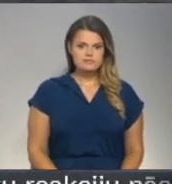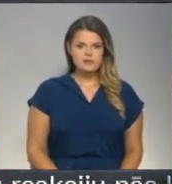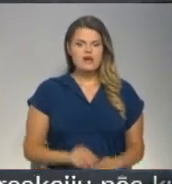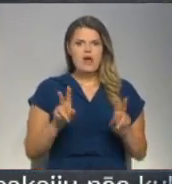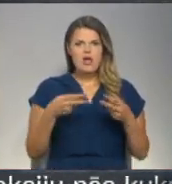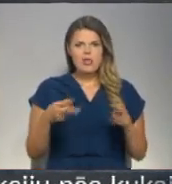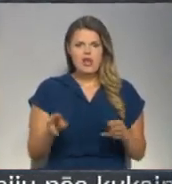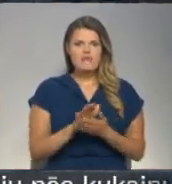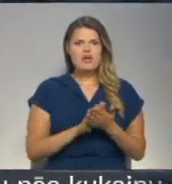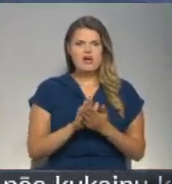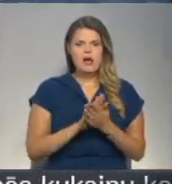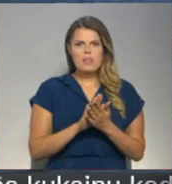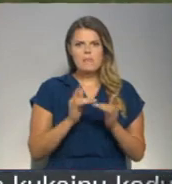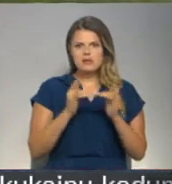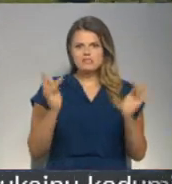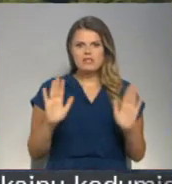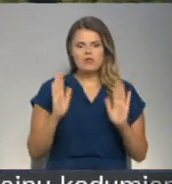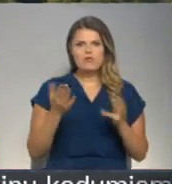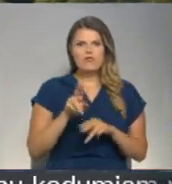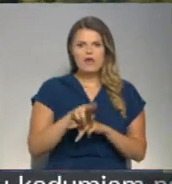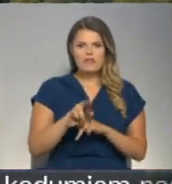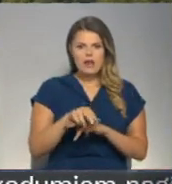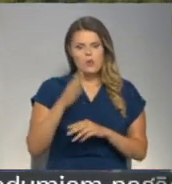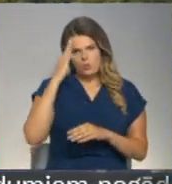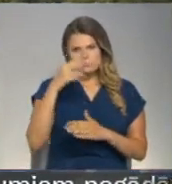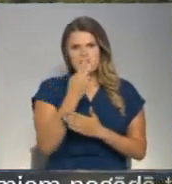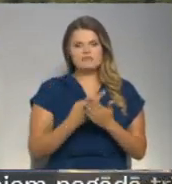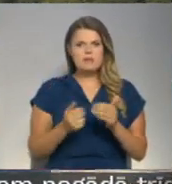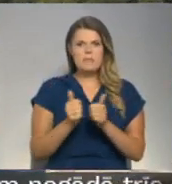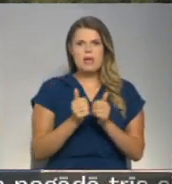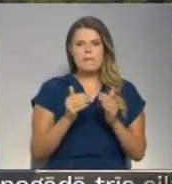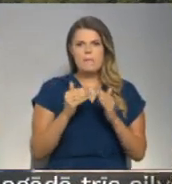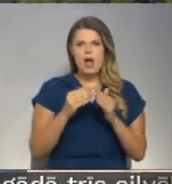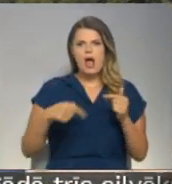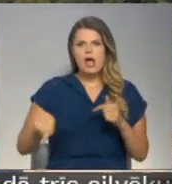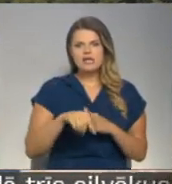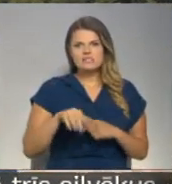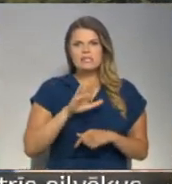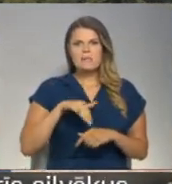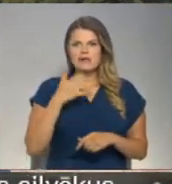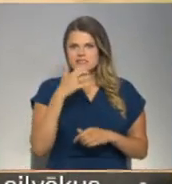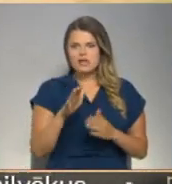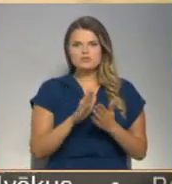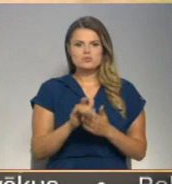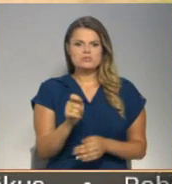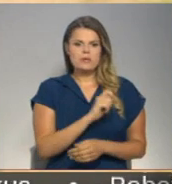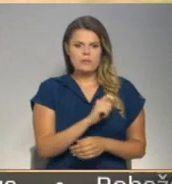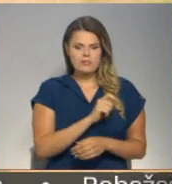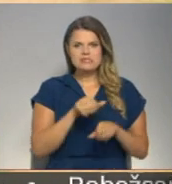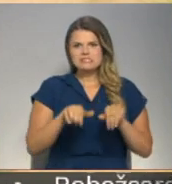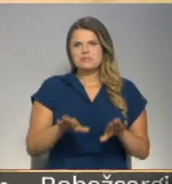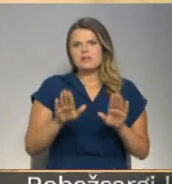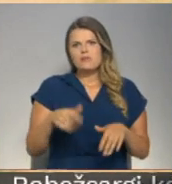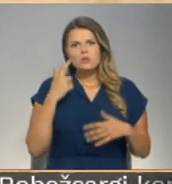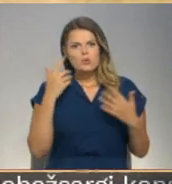Nevajag nemaz tramplīnu vai tiltu. Guntars skrabis uz galvas ieleca piemājas dīķī pēc karsēšanās uz pirts lāvas. Spriedulēt jau var,